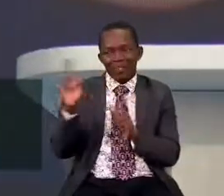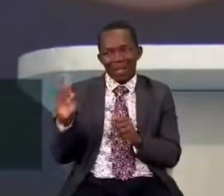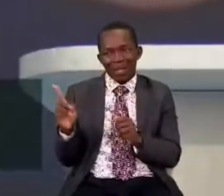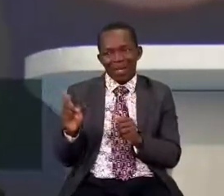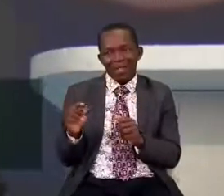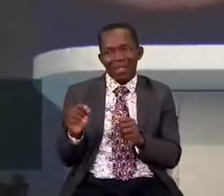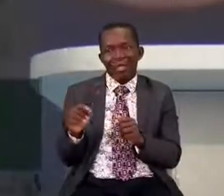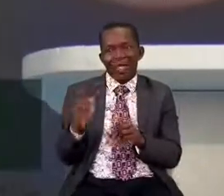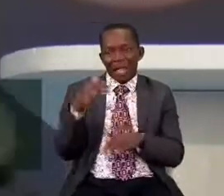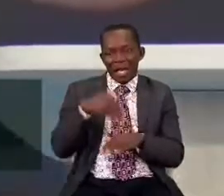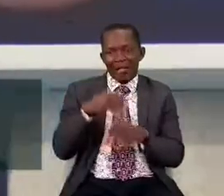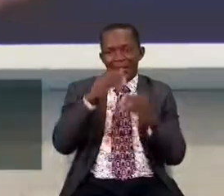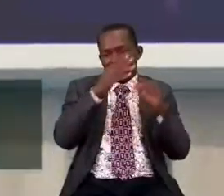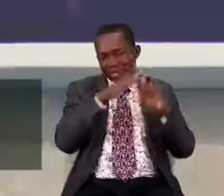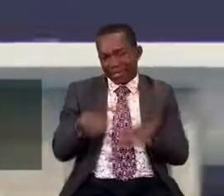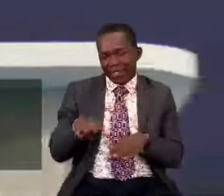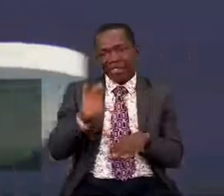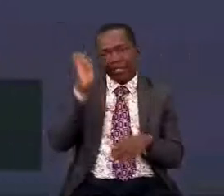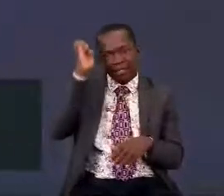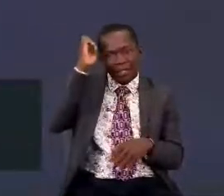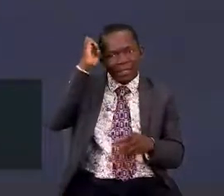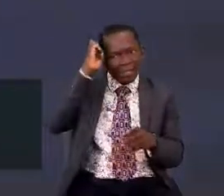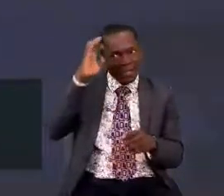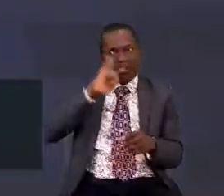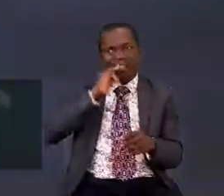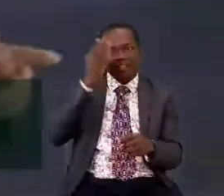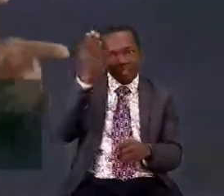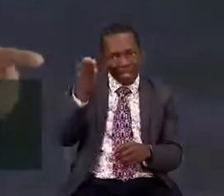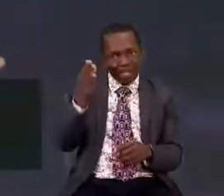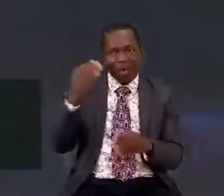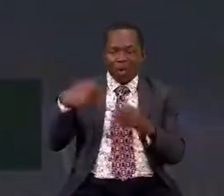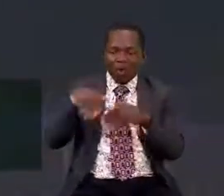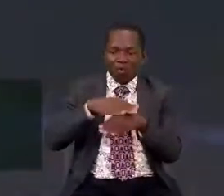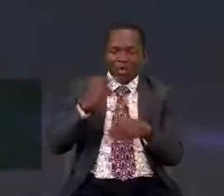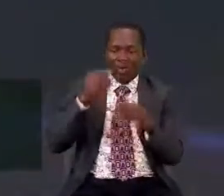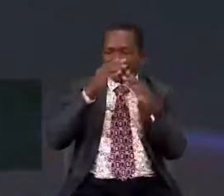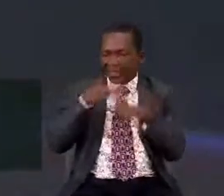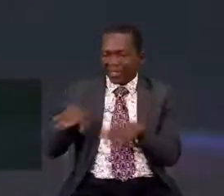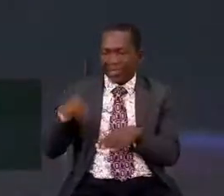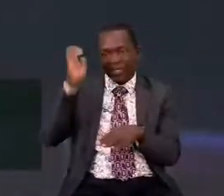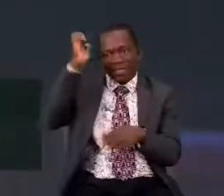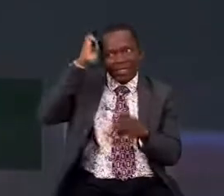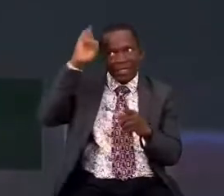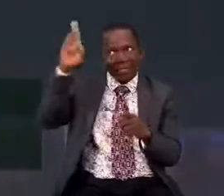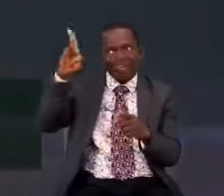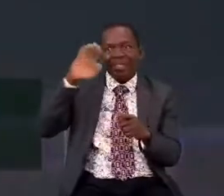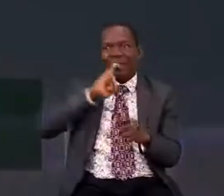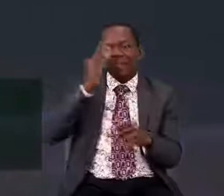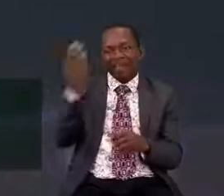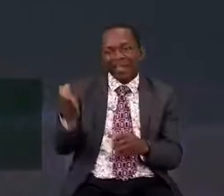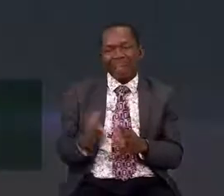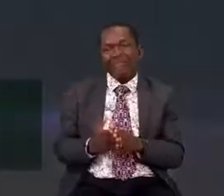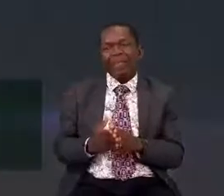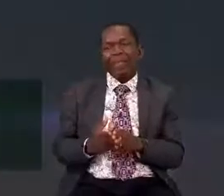là-bas. Dans le désert, il est présent là-bas. Quand tu affrontes les Cananéens, sa présence est là.